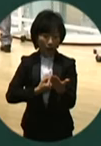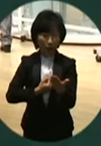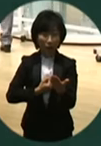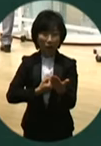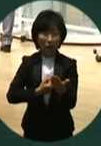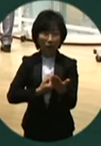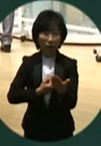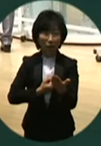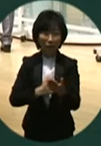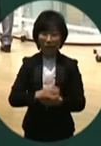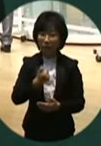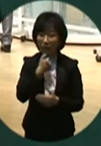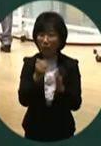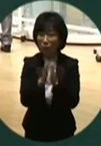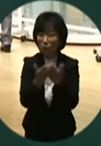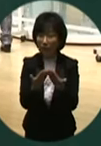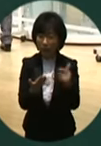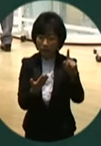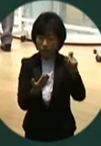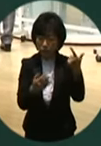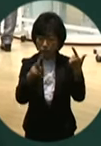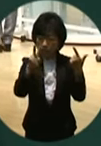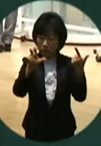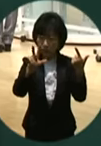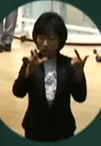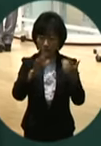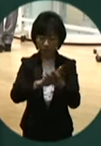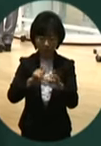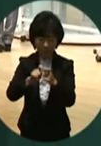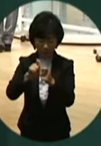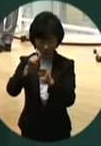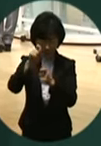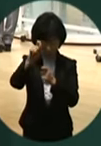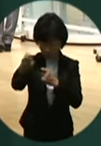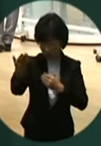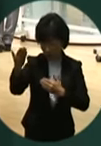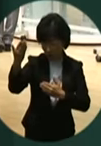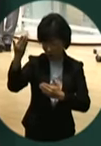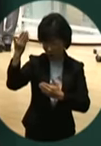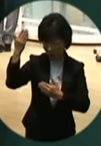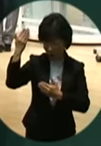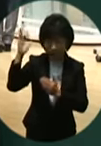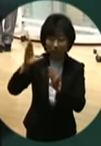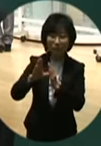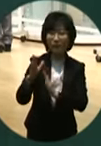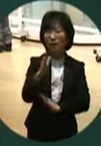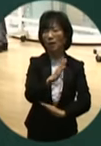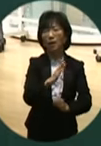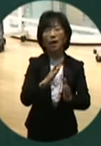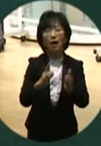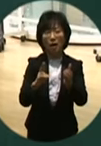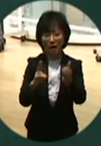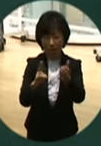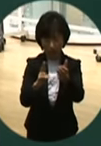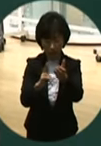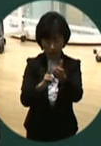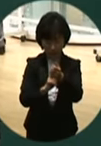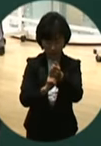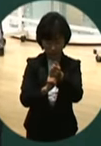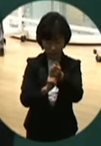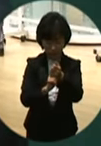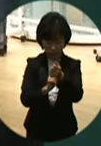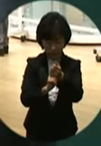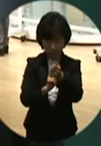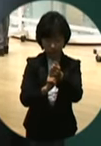surprised. 로마서 16장 25절에는 영세 전에 감추어졌던 것이라고. In Romans 16:25, it says it